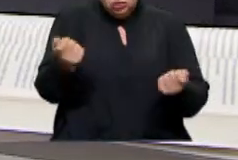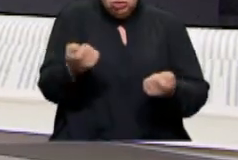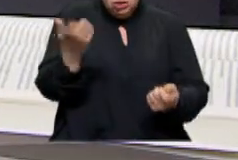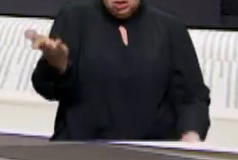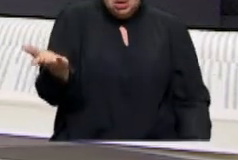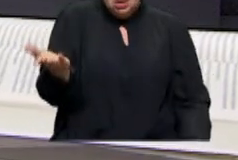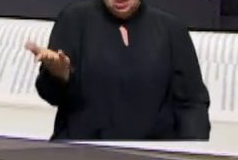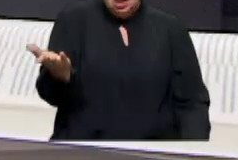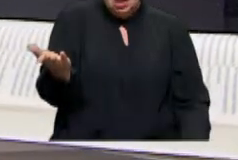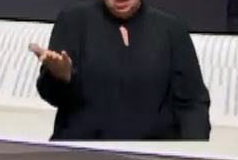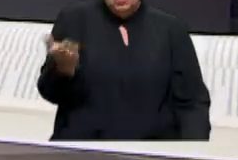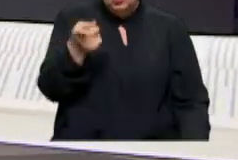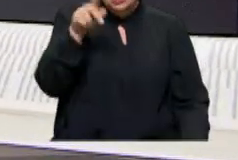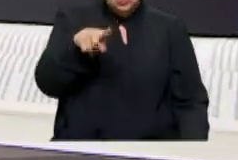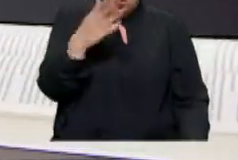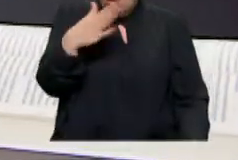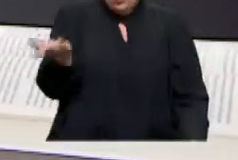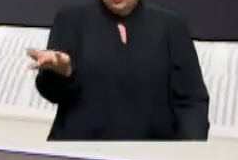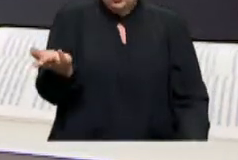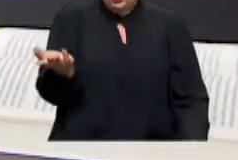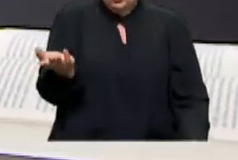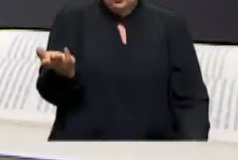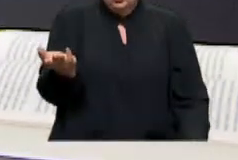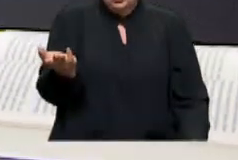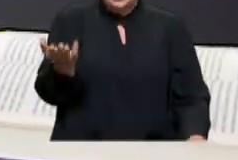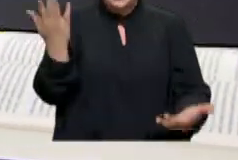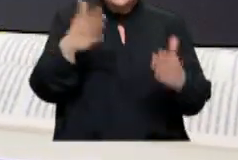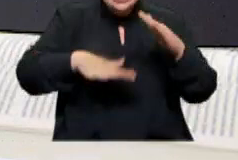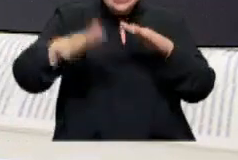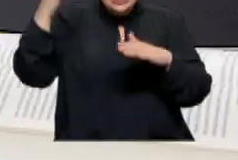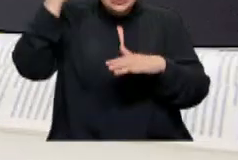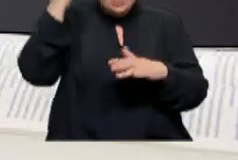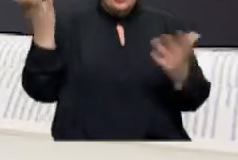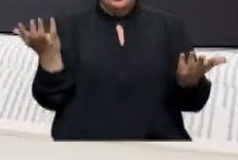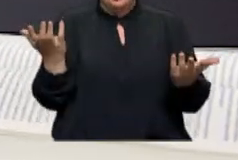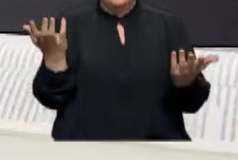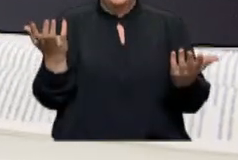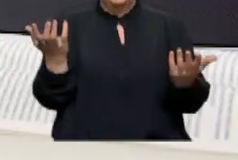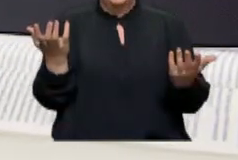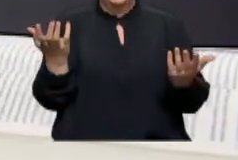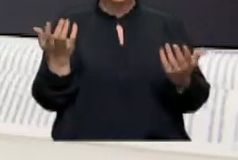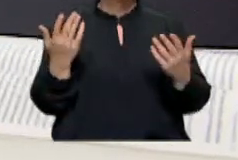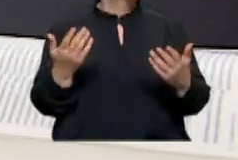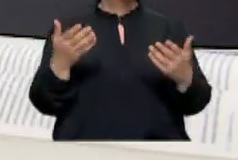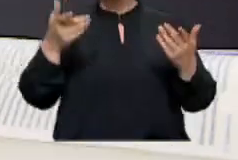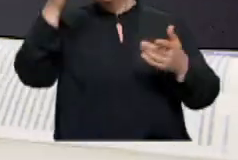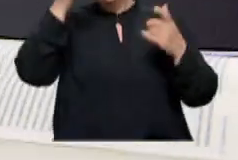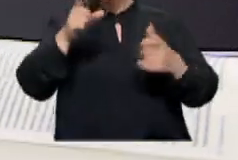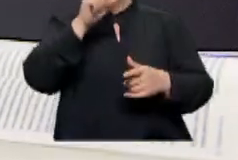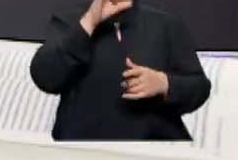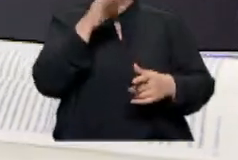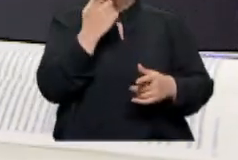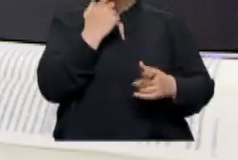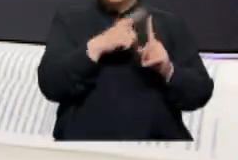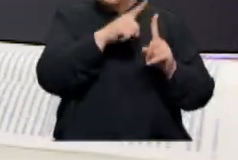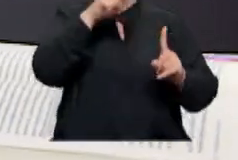çalışanlarına. Bunun başka bir yolu yok. En temel, ya bu ülkede 150 seneden